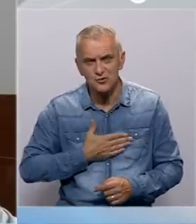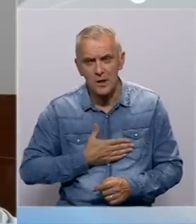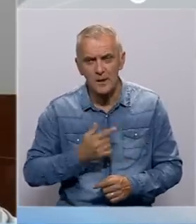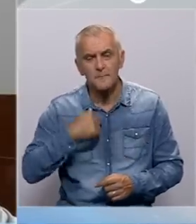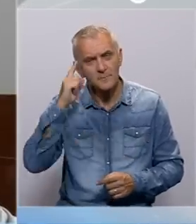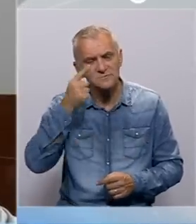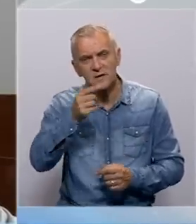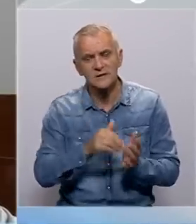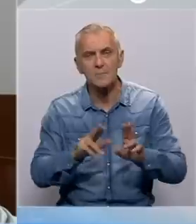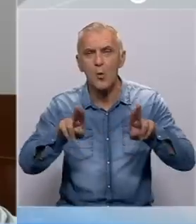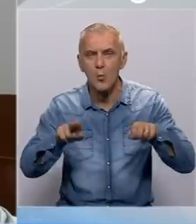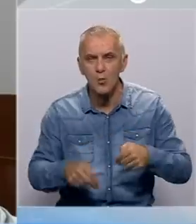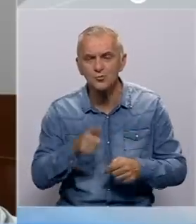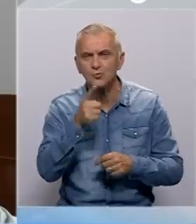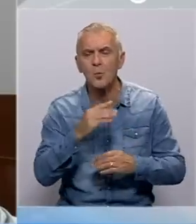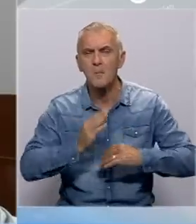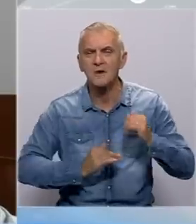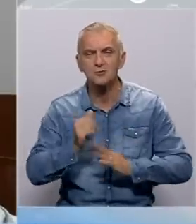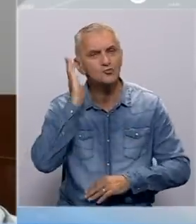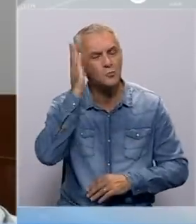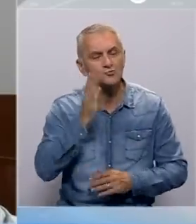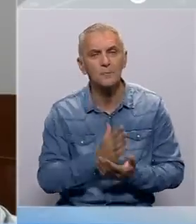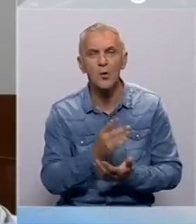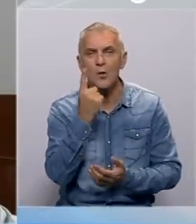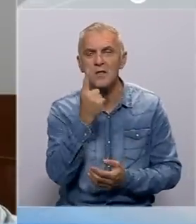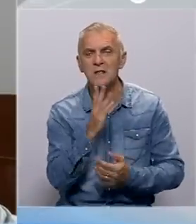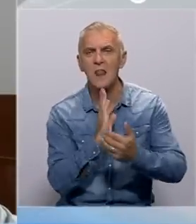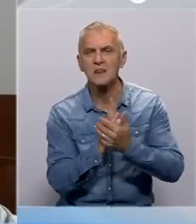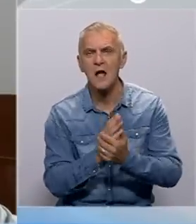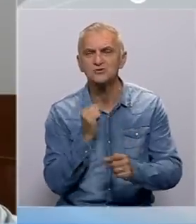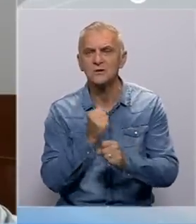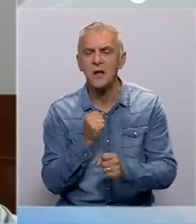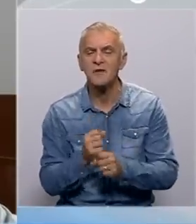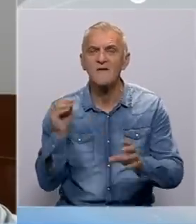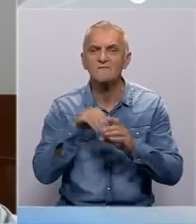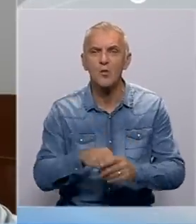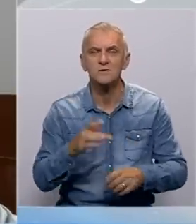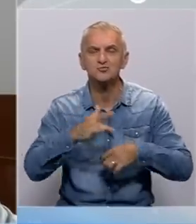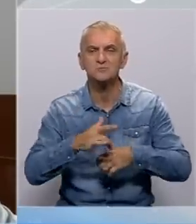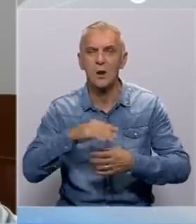trebamo i to omogućiti, a to bi praktično u budućnosti bio jedan način da se stvara fond socijalnog stanovanja.